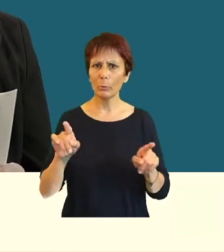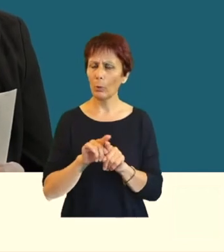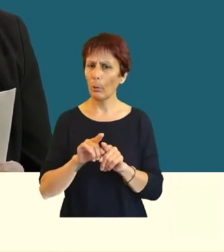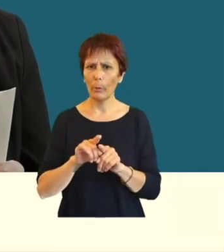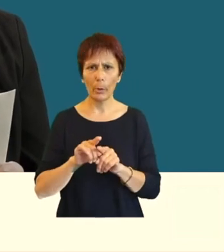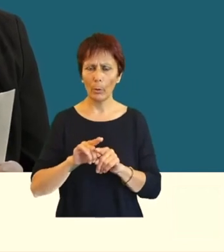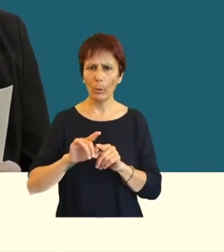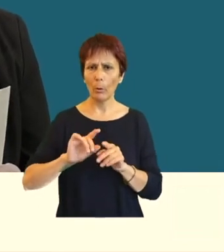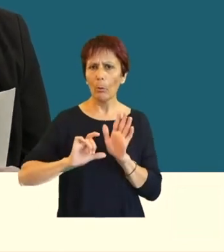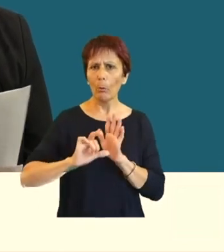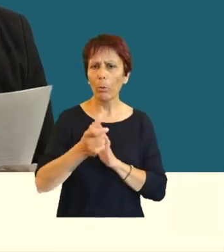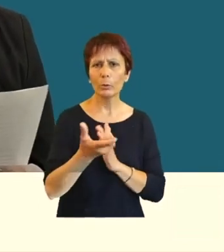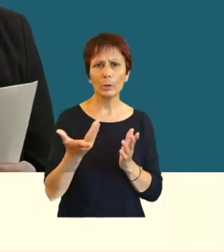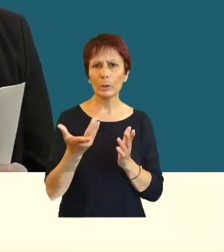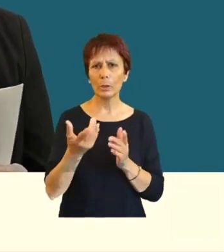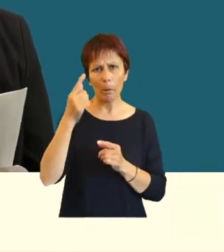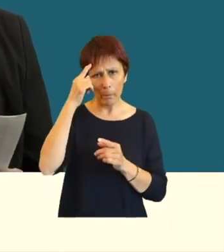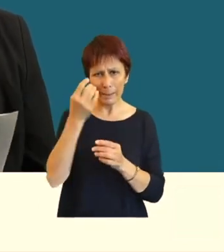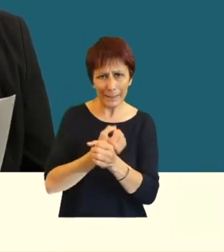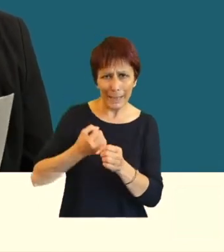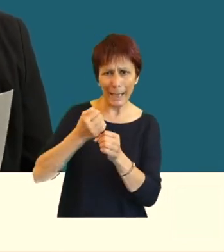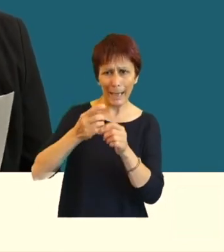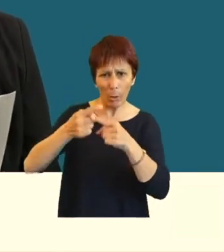cela n'appelle pas vraiment à la création d'une énième commission de travail.